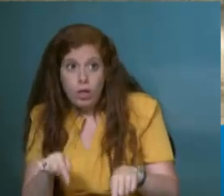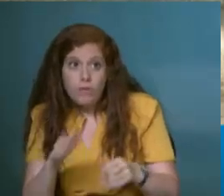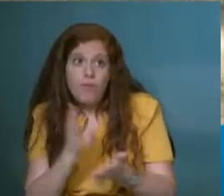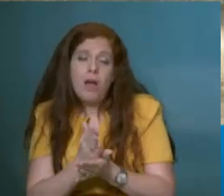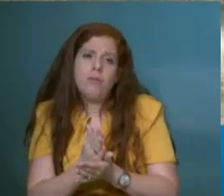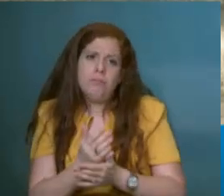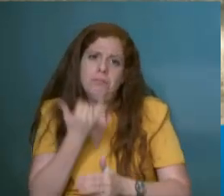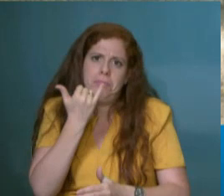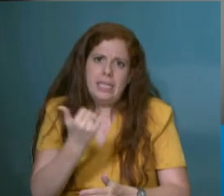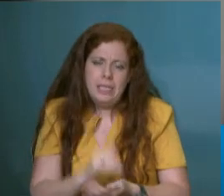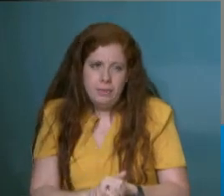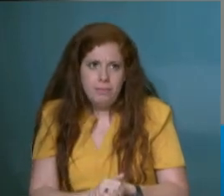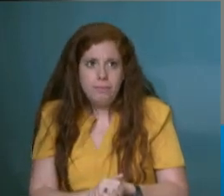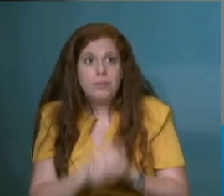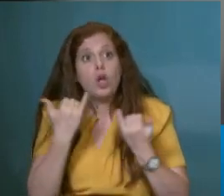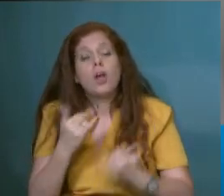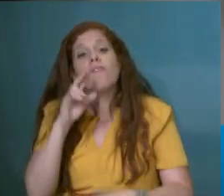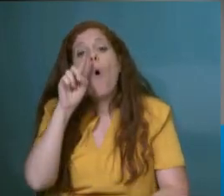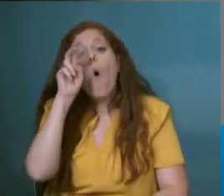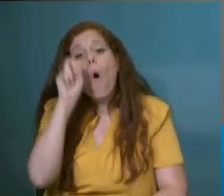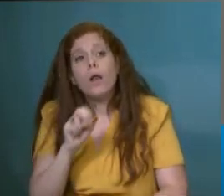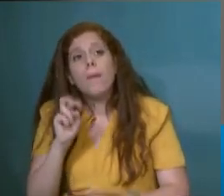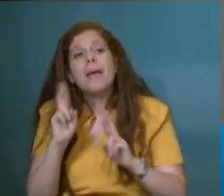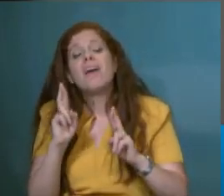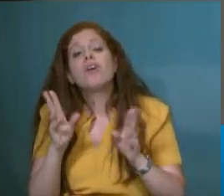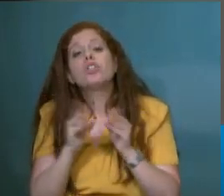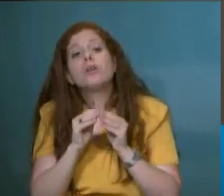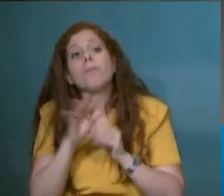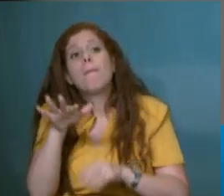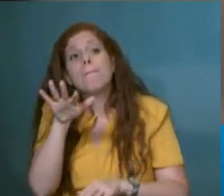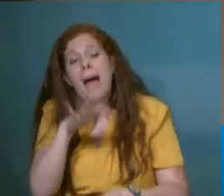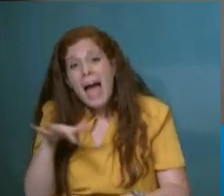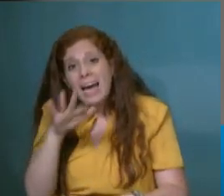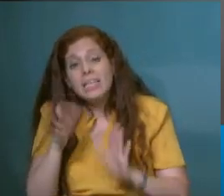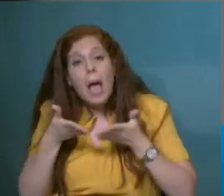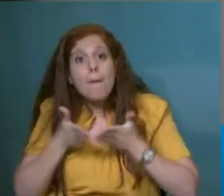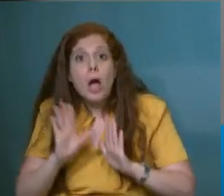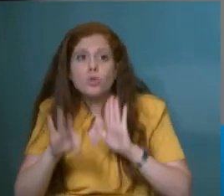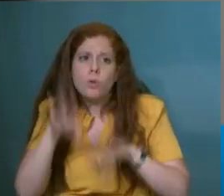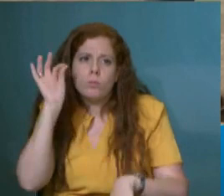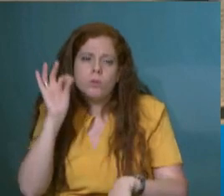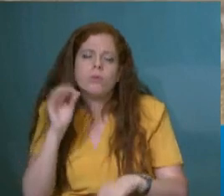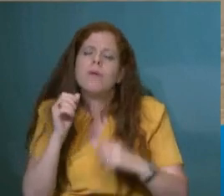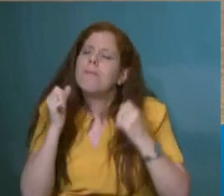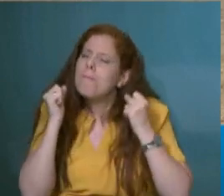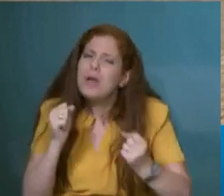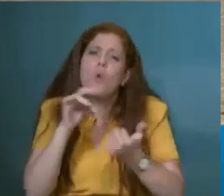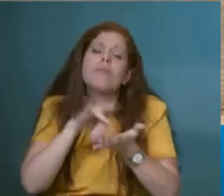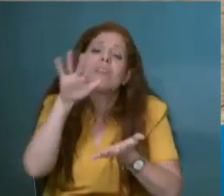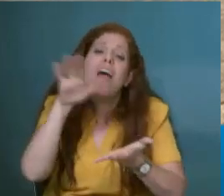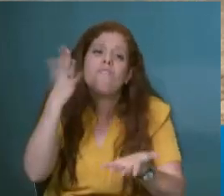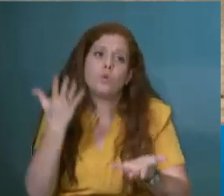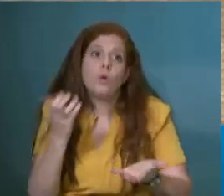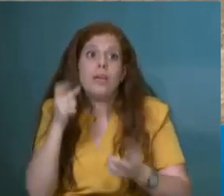מצלצל. עכשיו רון מקווה שבעזרת המערכת ביתו תימצא. היא בטוח נמצאת איפשהו. בהנחה ואנשים יפקחו את